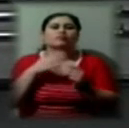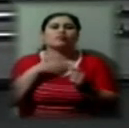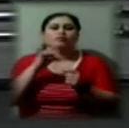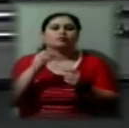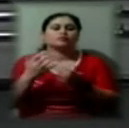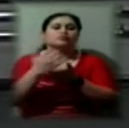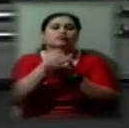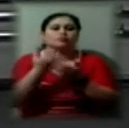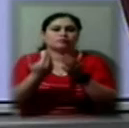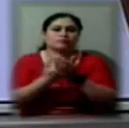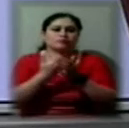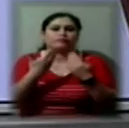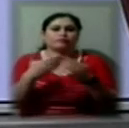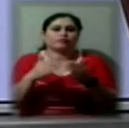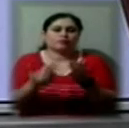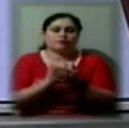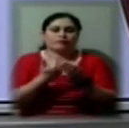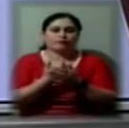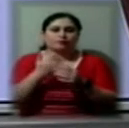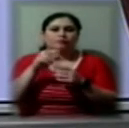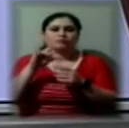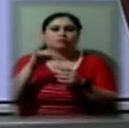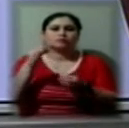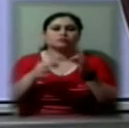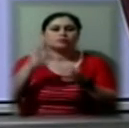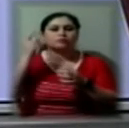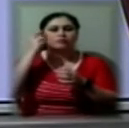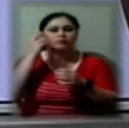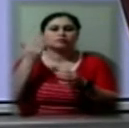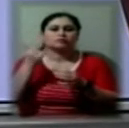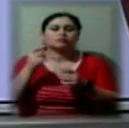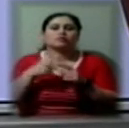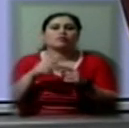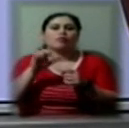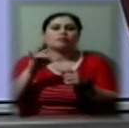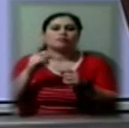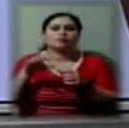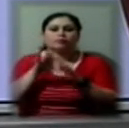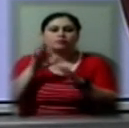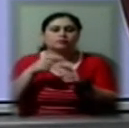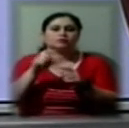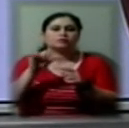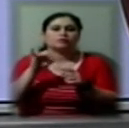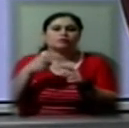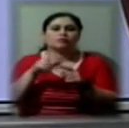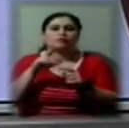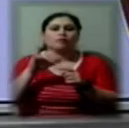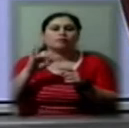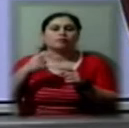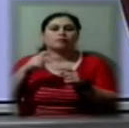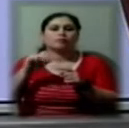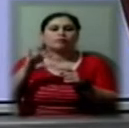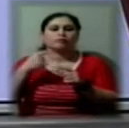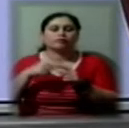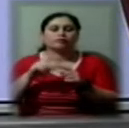випуск новин. У Печерському суді Києва триває засідання з обрання міри запобіжного заходу Ігорю Павловському, обвинуваченого у